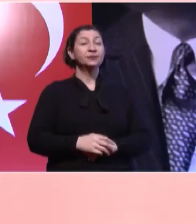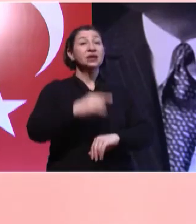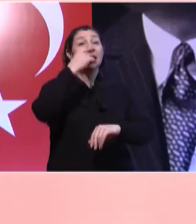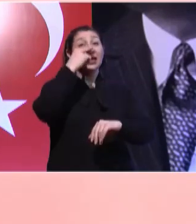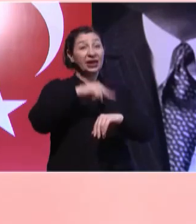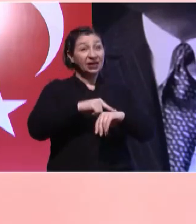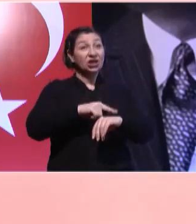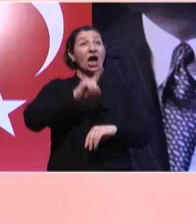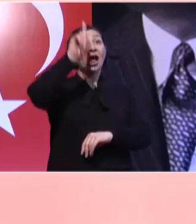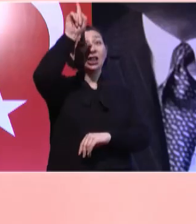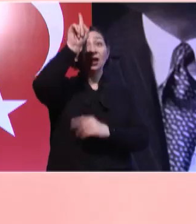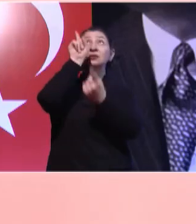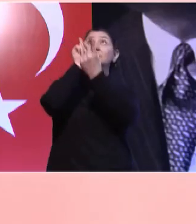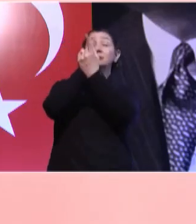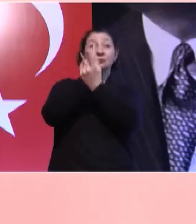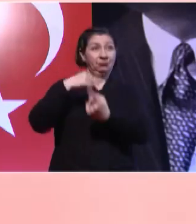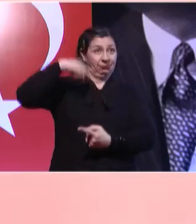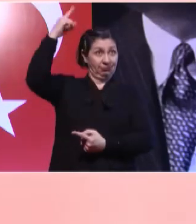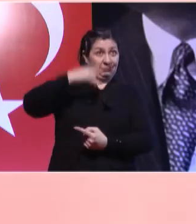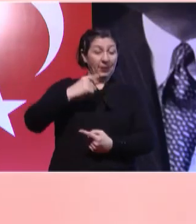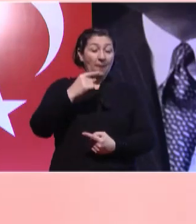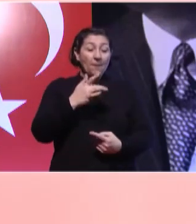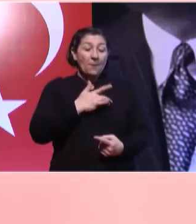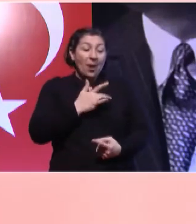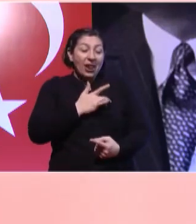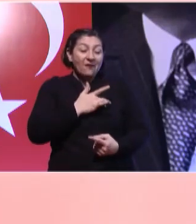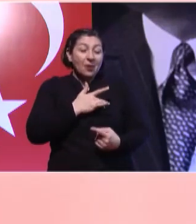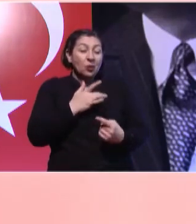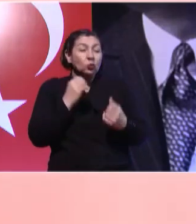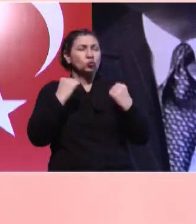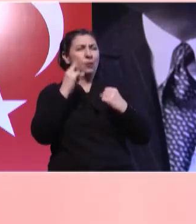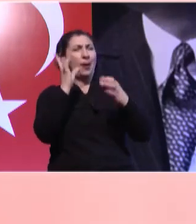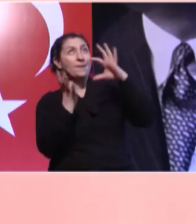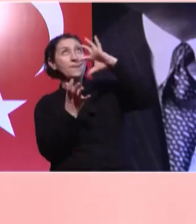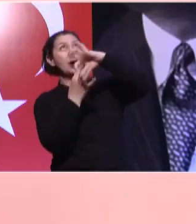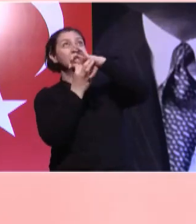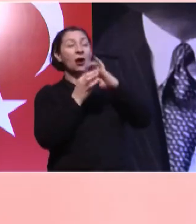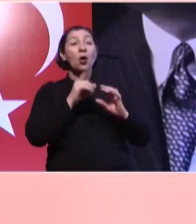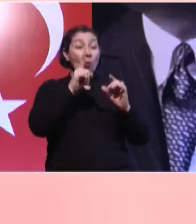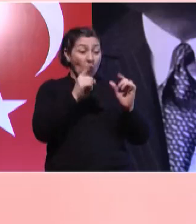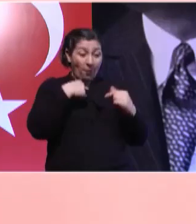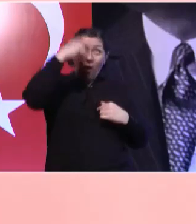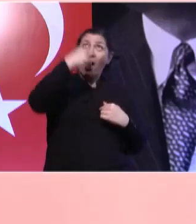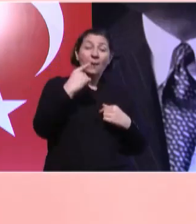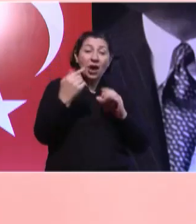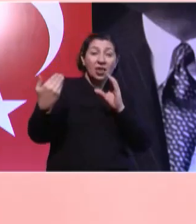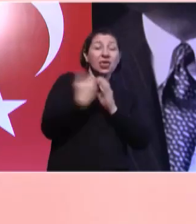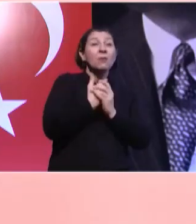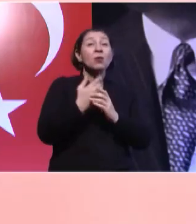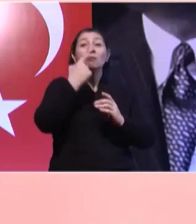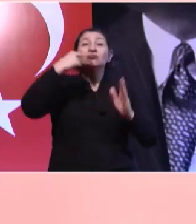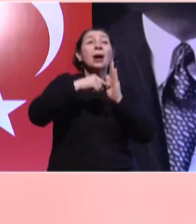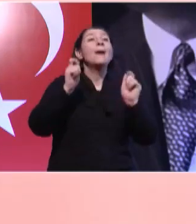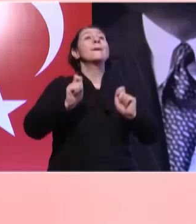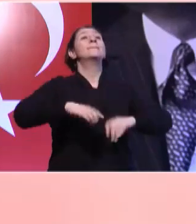İnanç Allah'la kul arasındaki manevi ve güçlü bir bağsa bu alana hiç kimse müdahale edemez. Kimsenin böyle